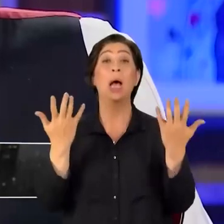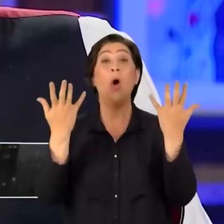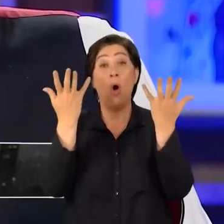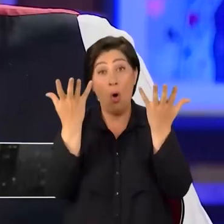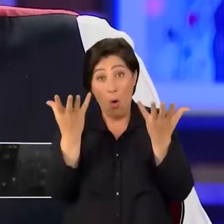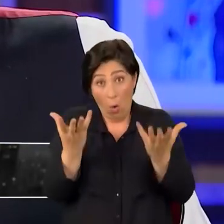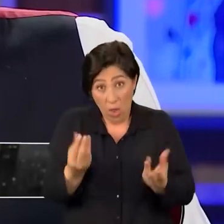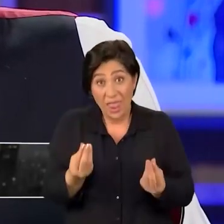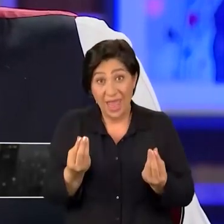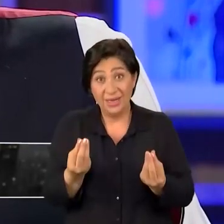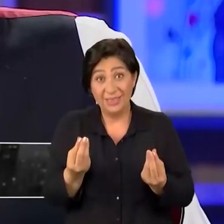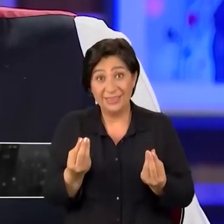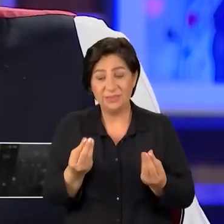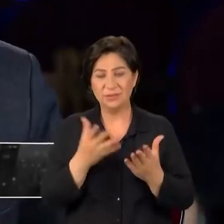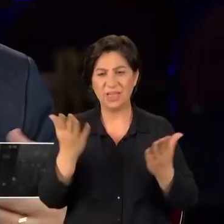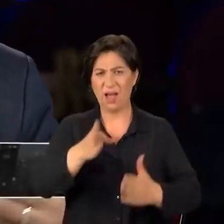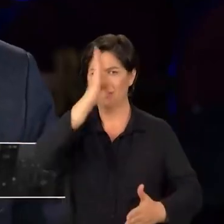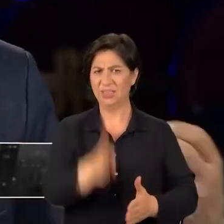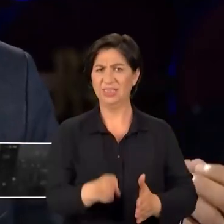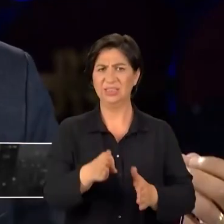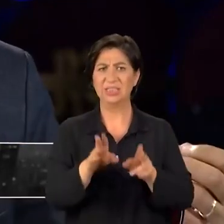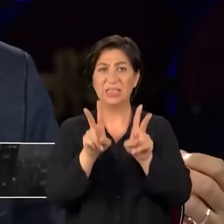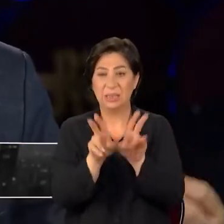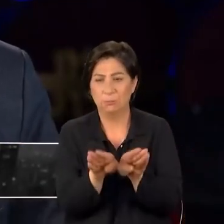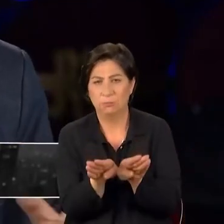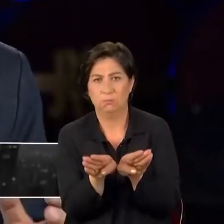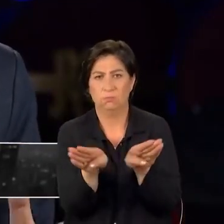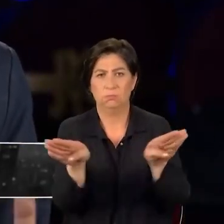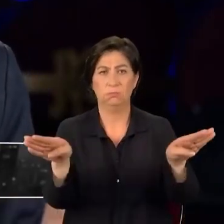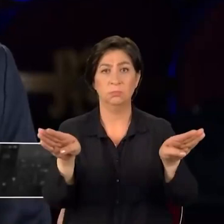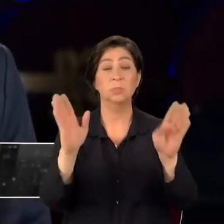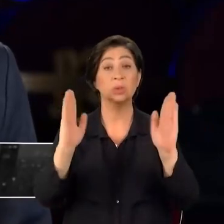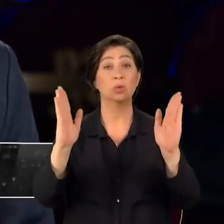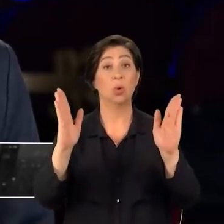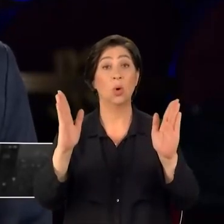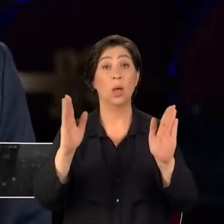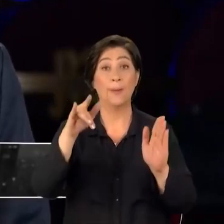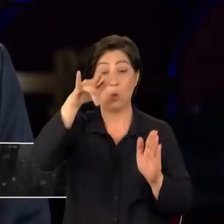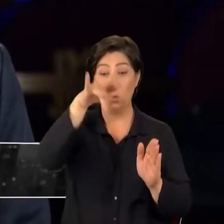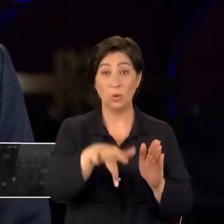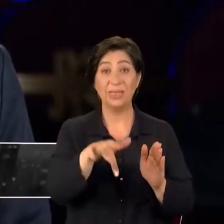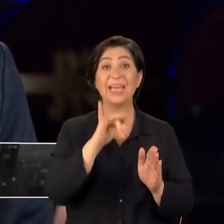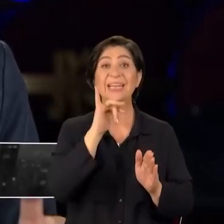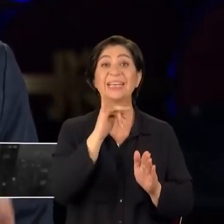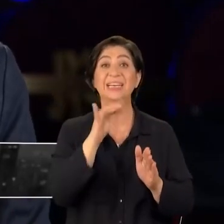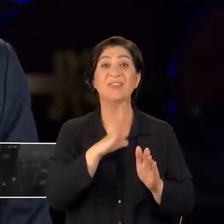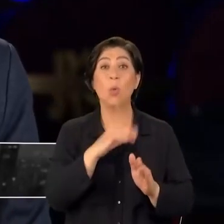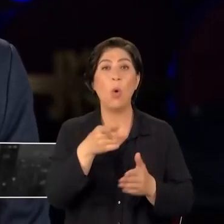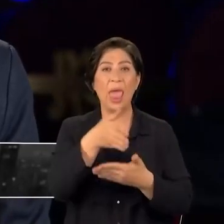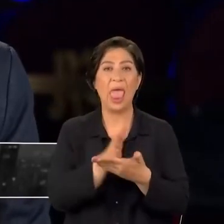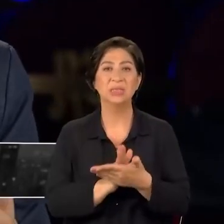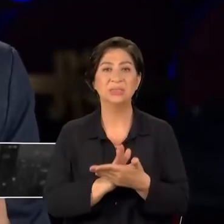olanları daha keskin iki köşeye doğru diyelim. Ama ortada bir gri alan var yarısı.